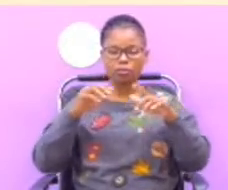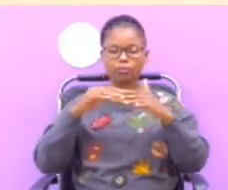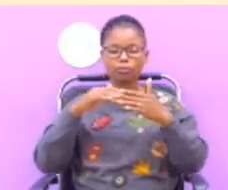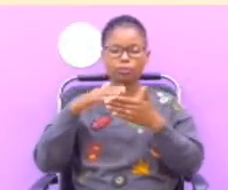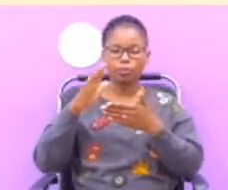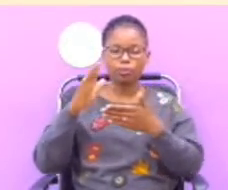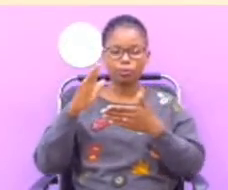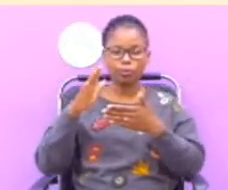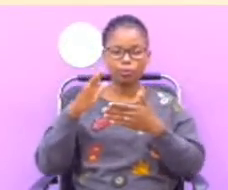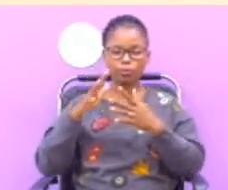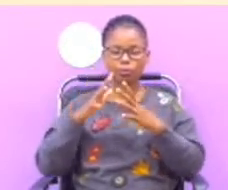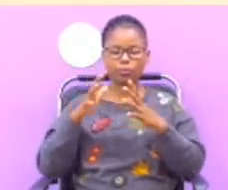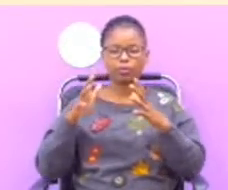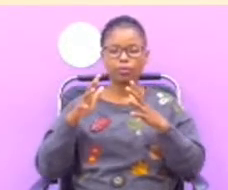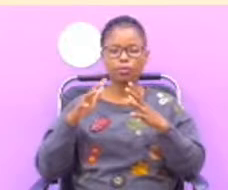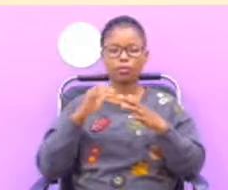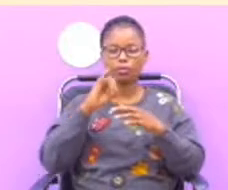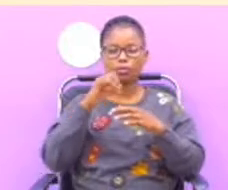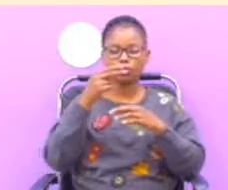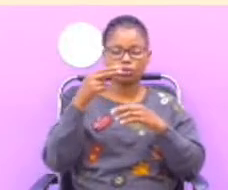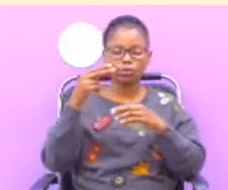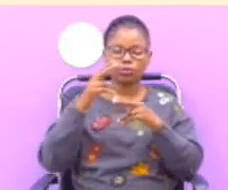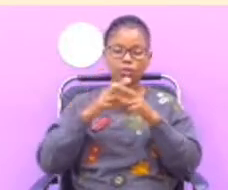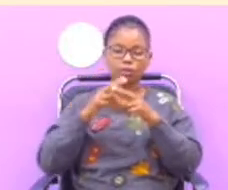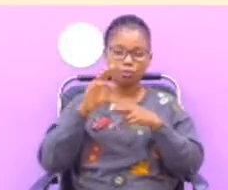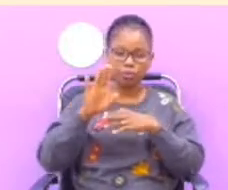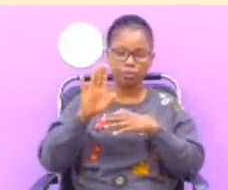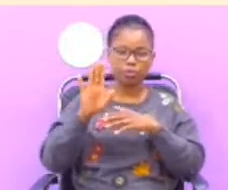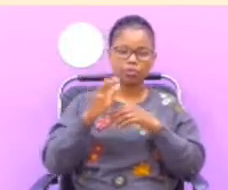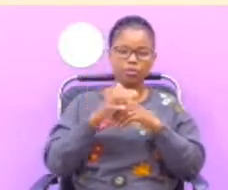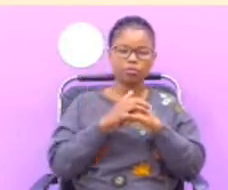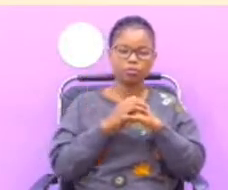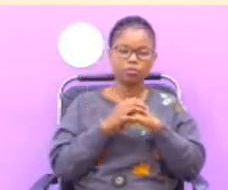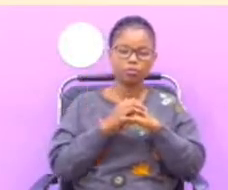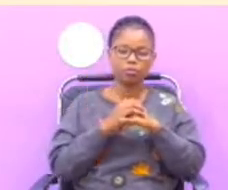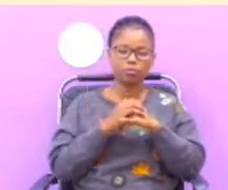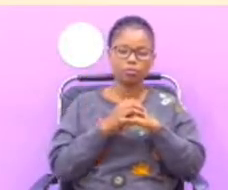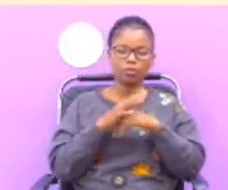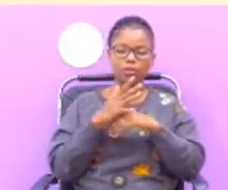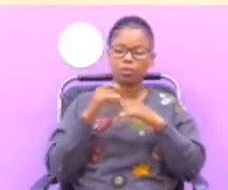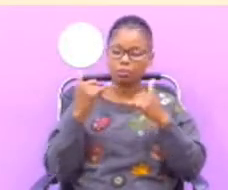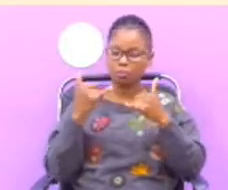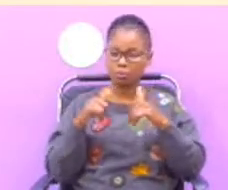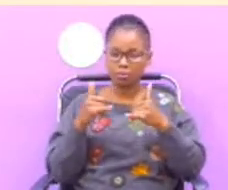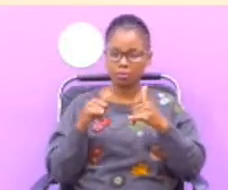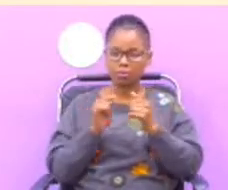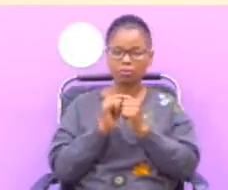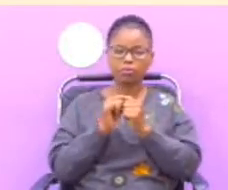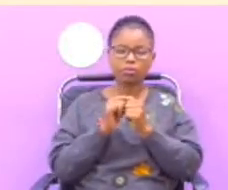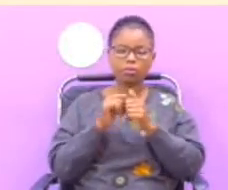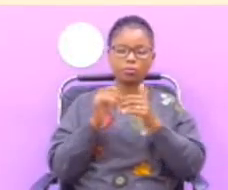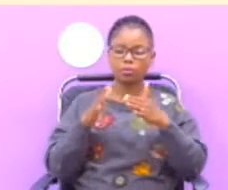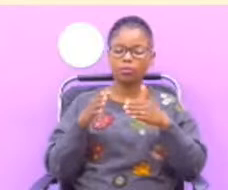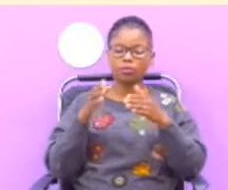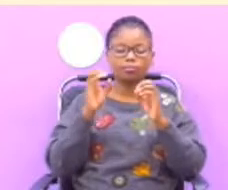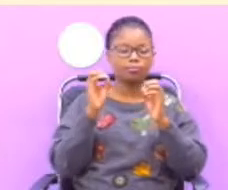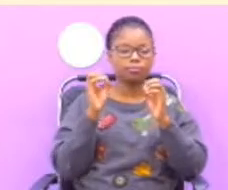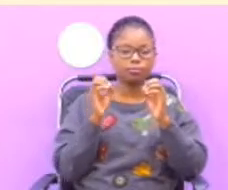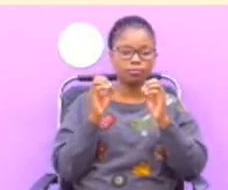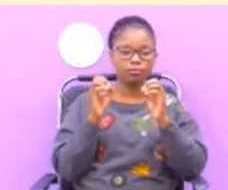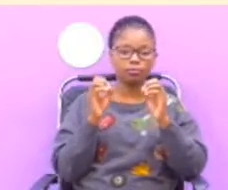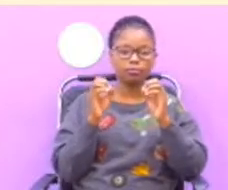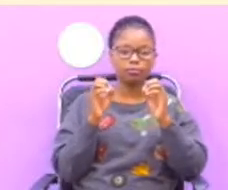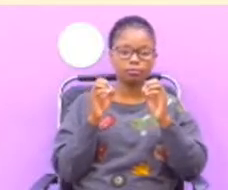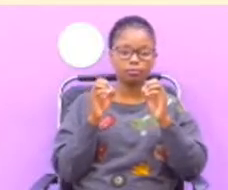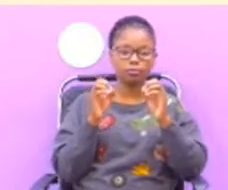thĩ jehova nĩrĩo rĩtwa rĩake na ndathakagwo nake nĩ mũndũ jehova